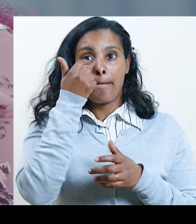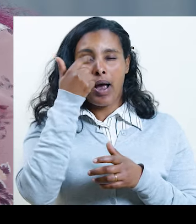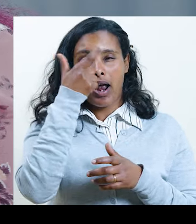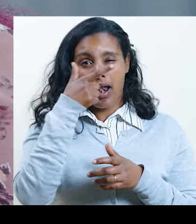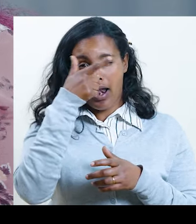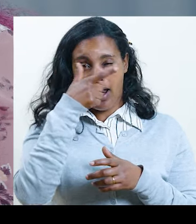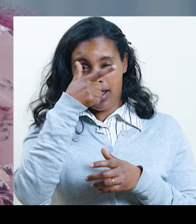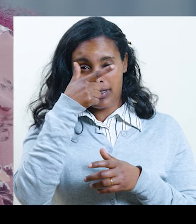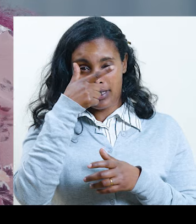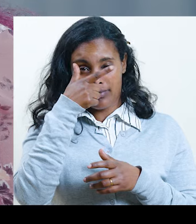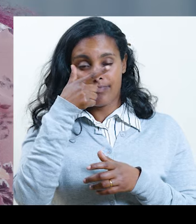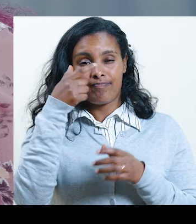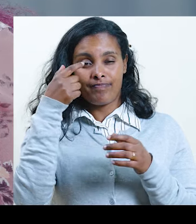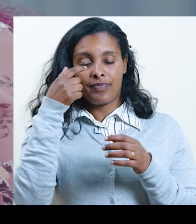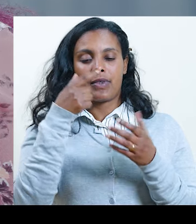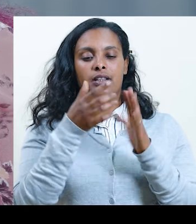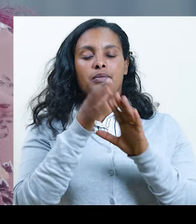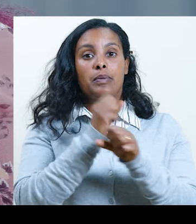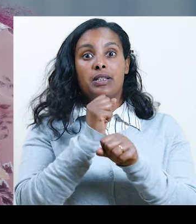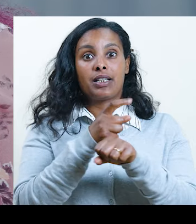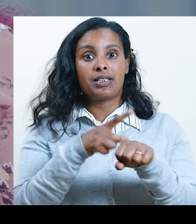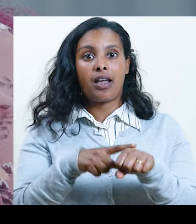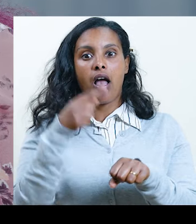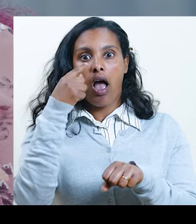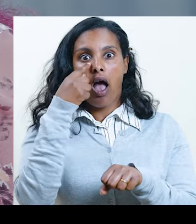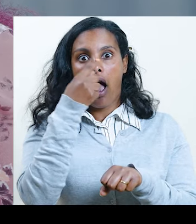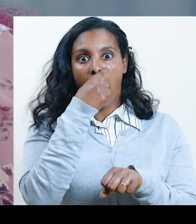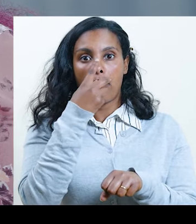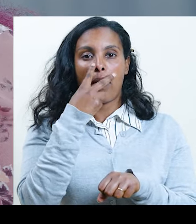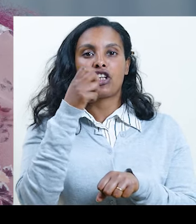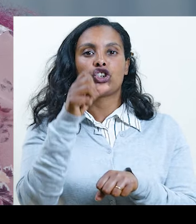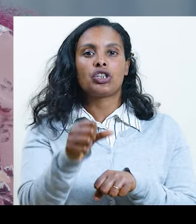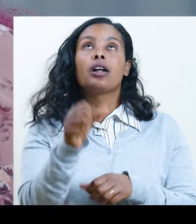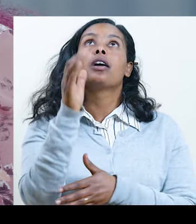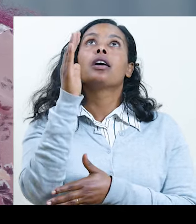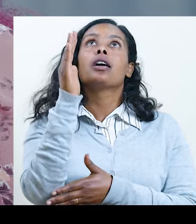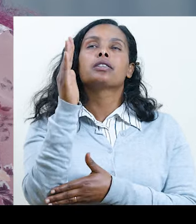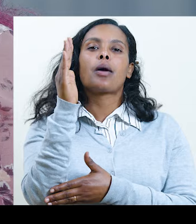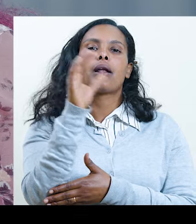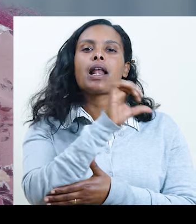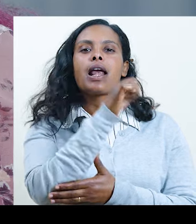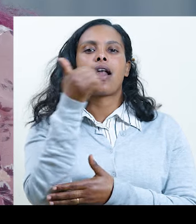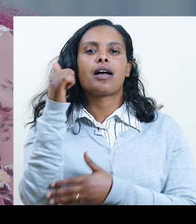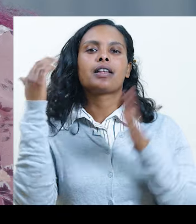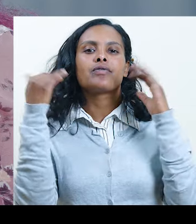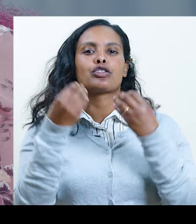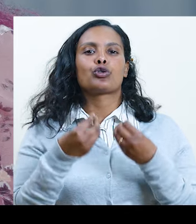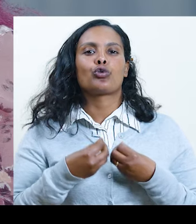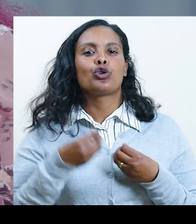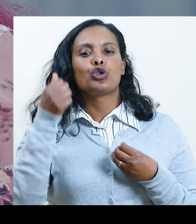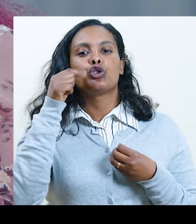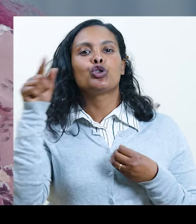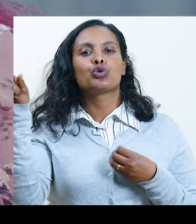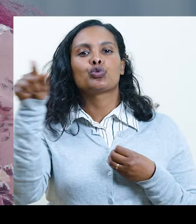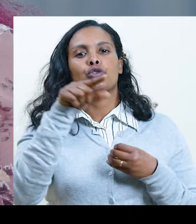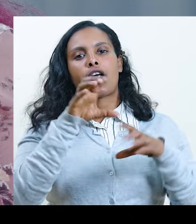በአይን ብሌን ንቅለ ተከላው ዙሪያ እኔ አሁን አይኔ ማየት ችሏል። እግዚአብሔር ሌላ ተስፋ ሰጥቶኛል